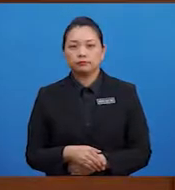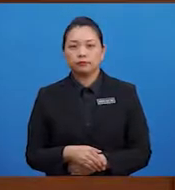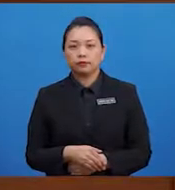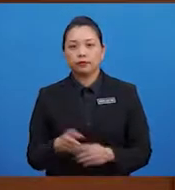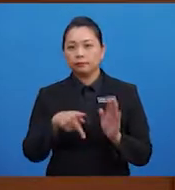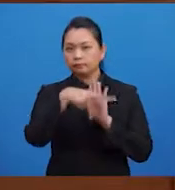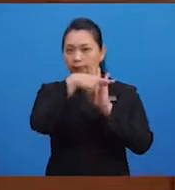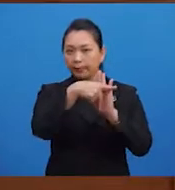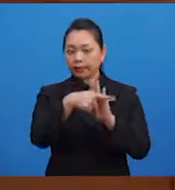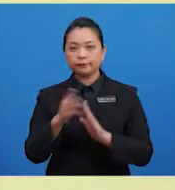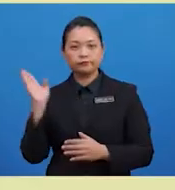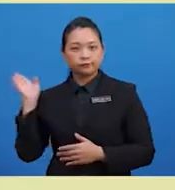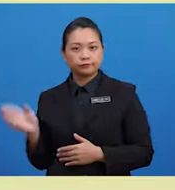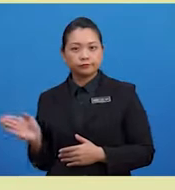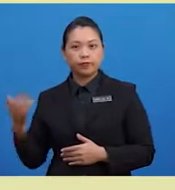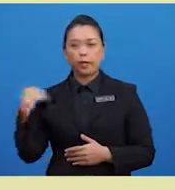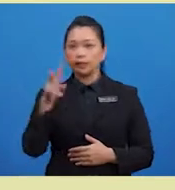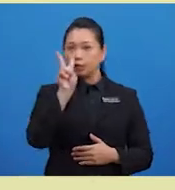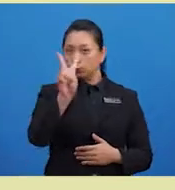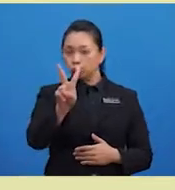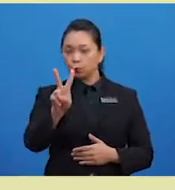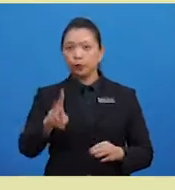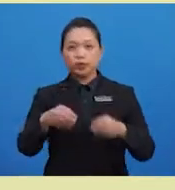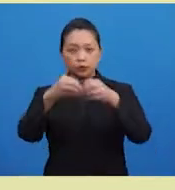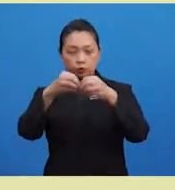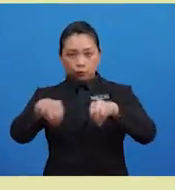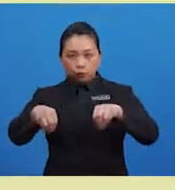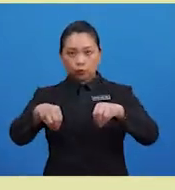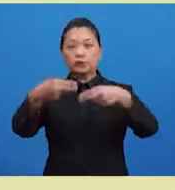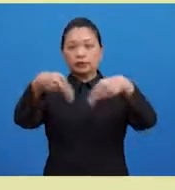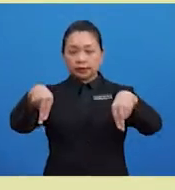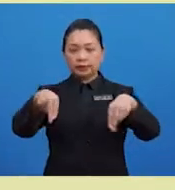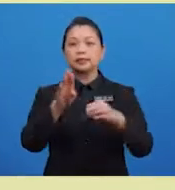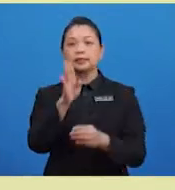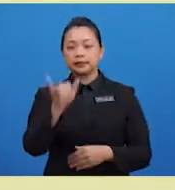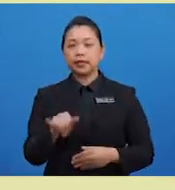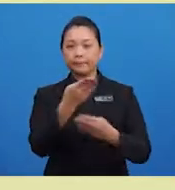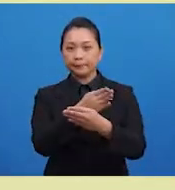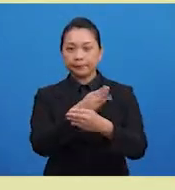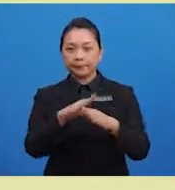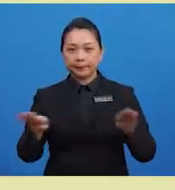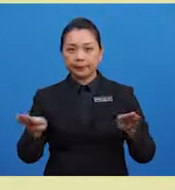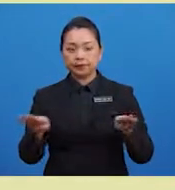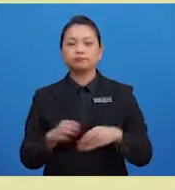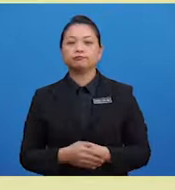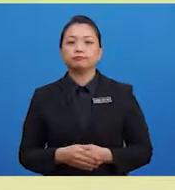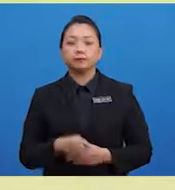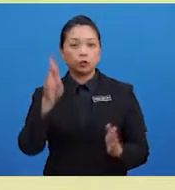Paparan berikut adalah dua telur tetasan yang berbeza. Dapat dilihat dari rajah